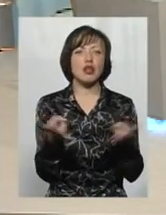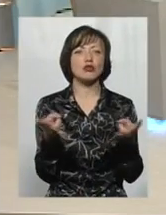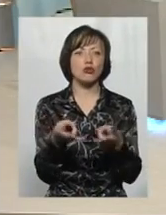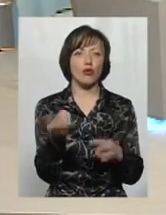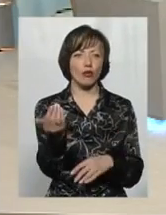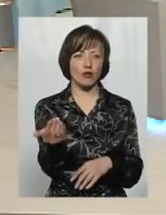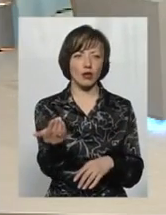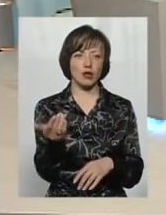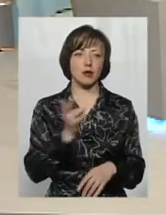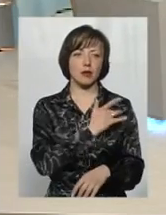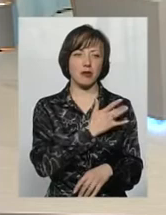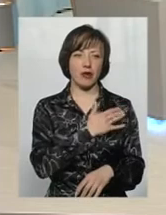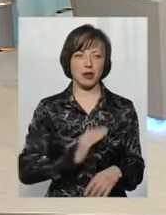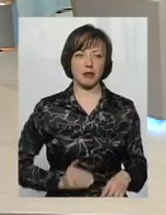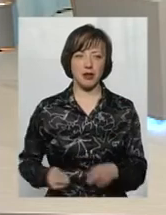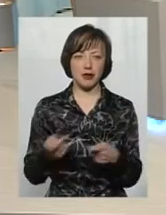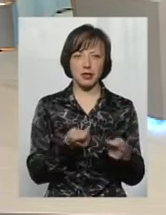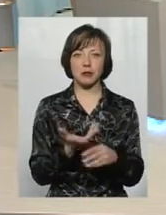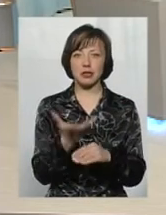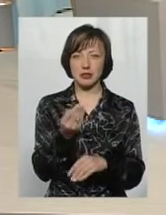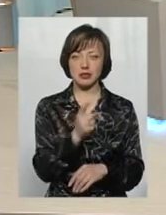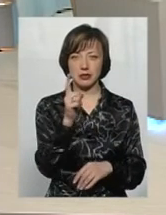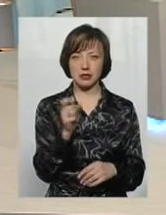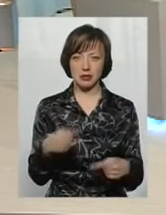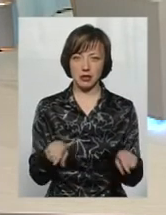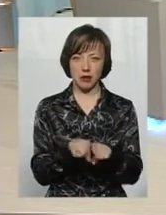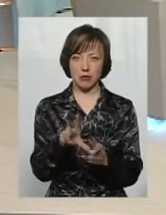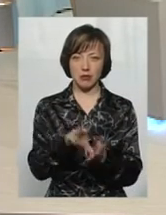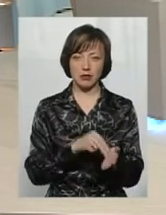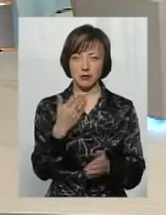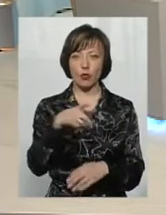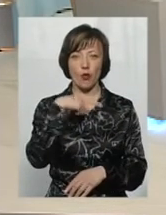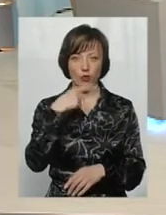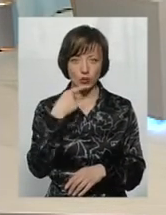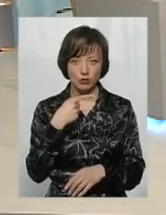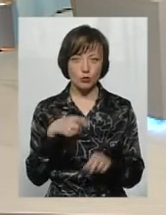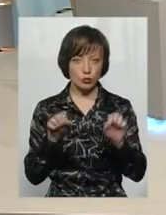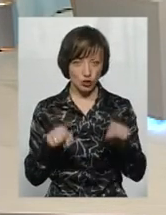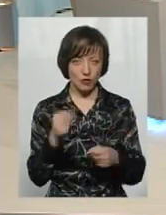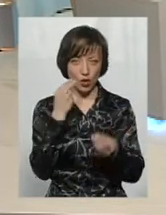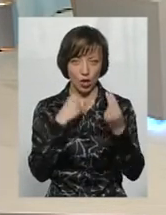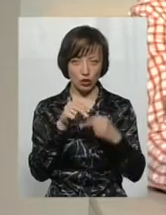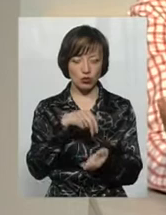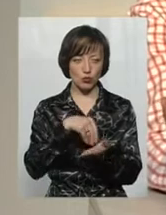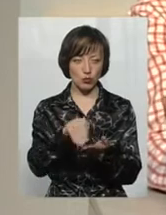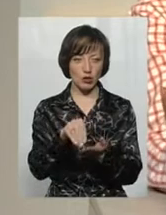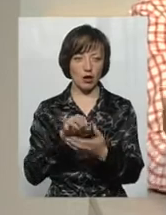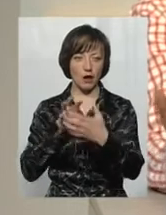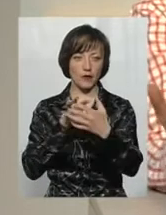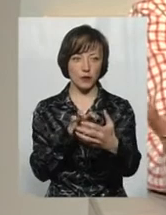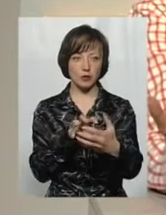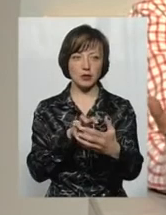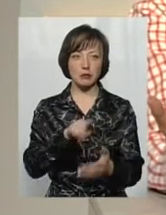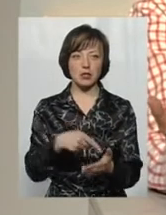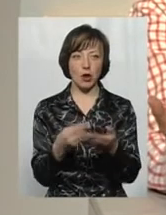ви, приватні перевізники? Якщо платити от за таким прикладом, як ви говорите, то, можливо, краще купити автобуси за